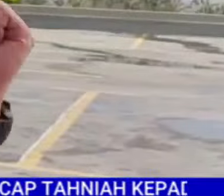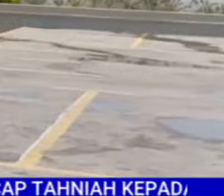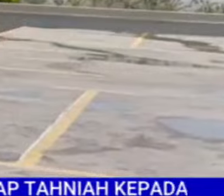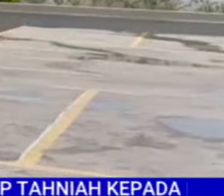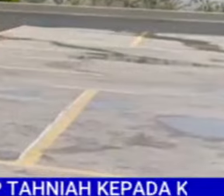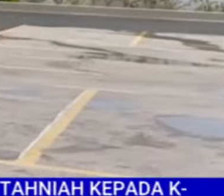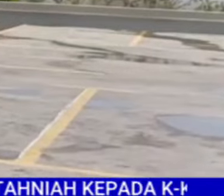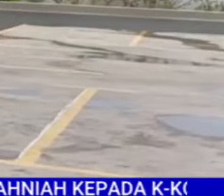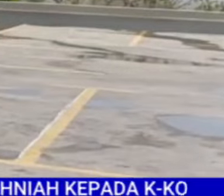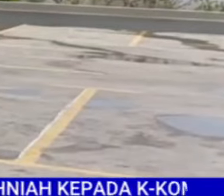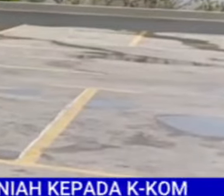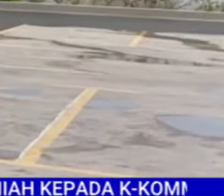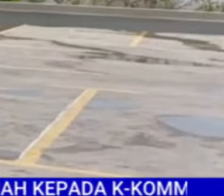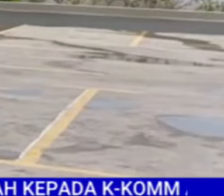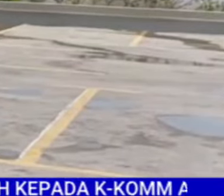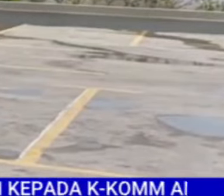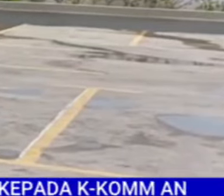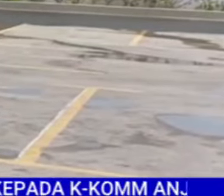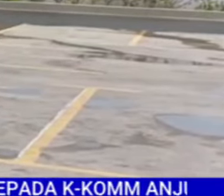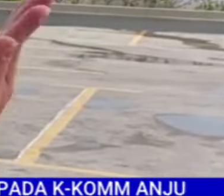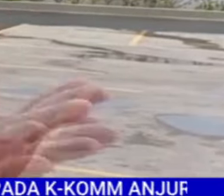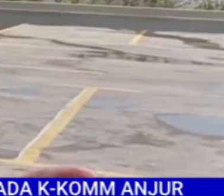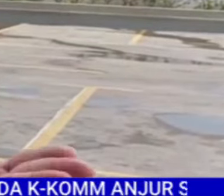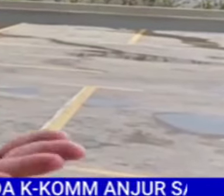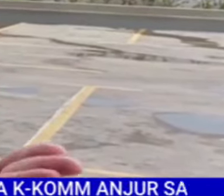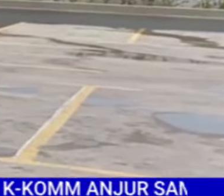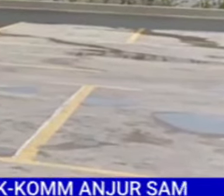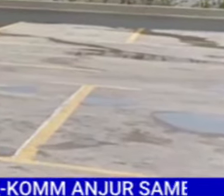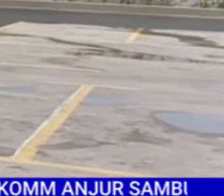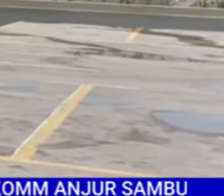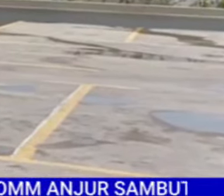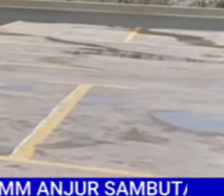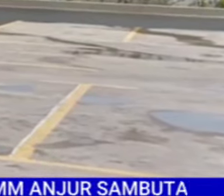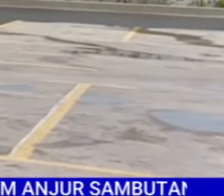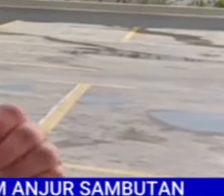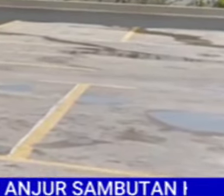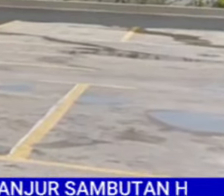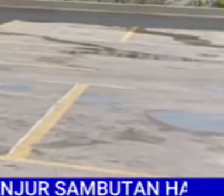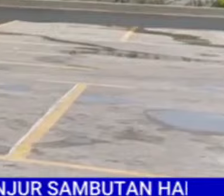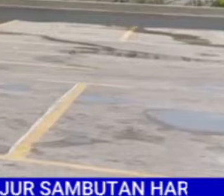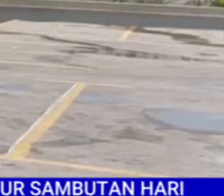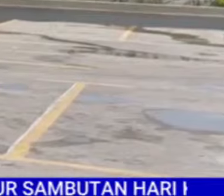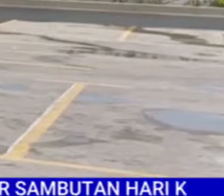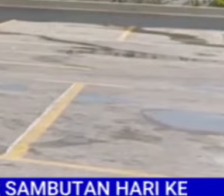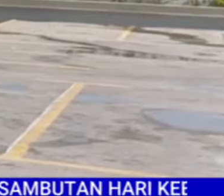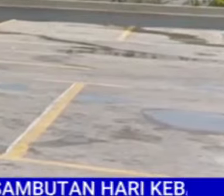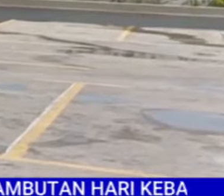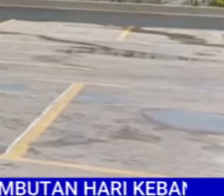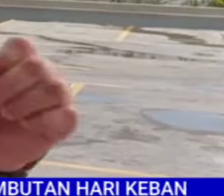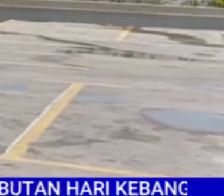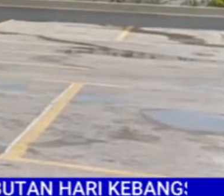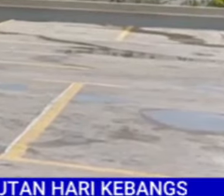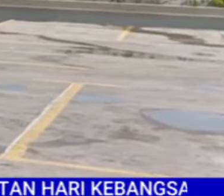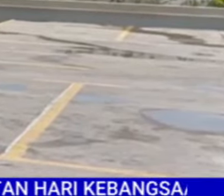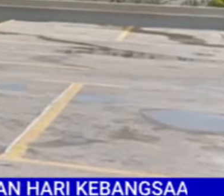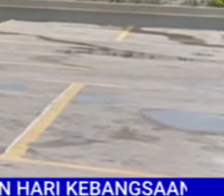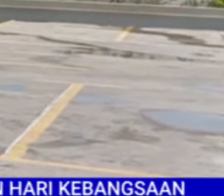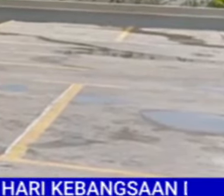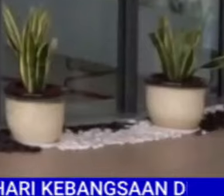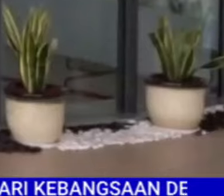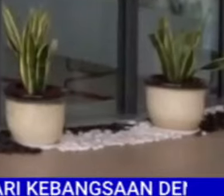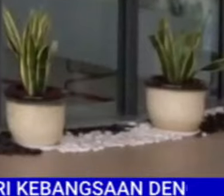Di sini saya mengucapkan selamat Hari Kebangsaan kepada seluruh rakyat Malaysia. Bersama-sama kita hidup dalam perpaduan dan harmoni.